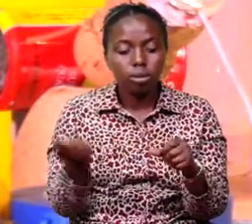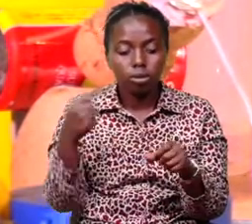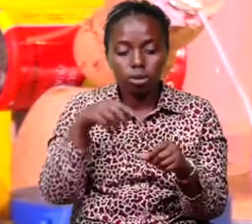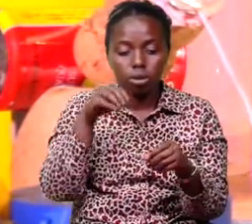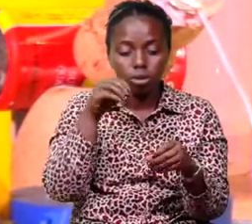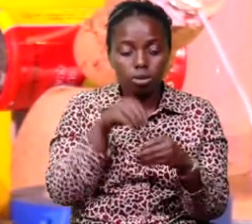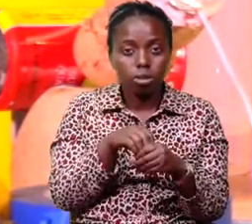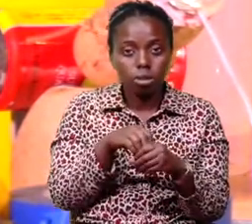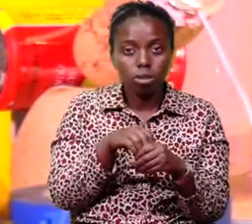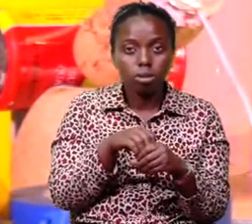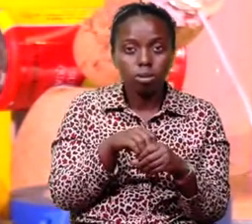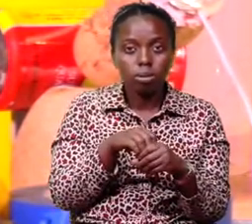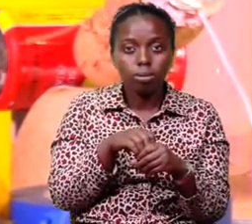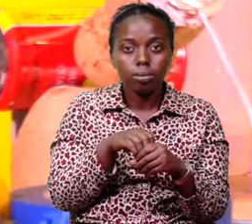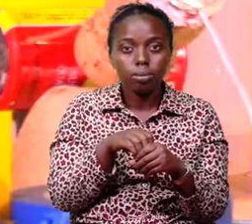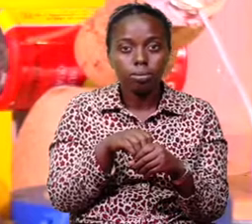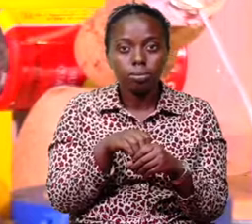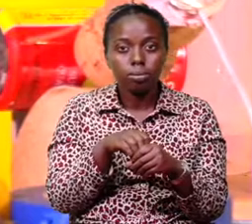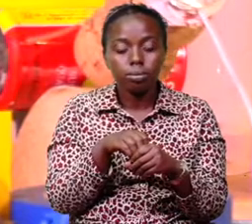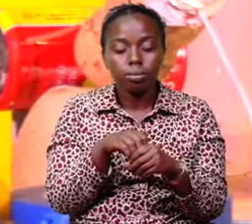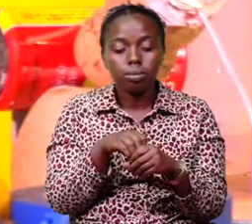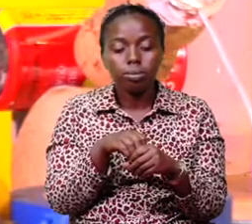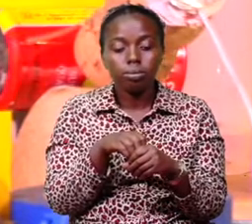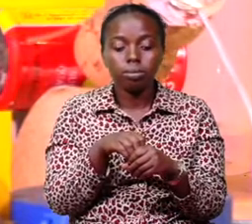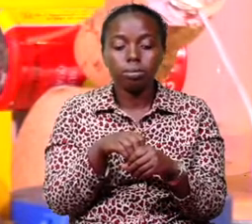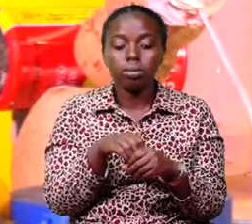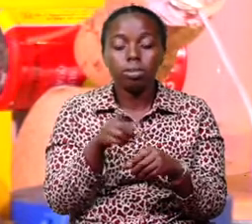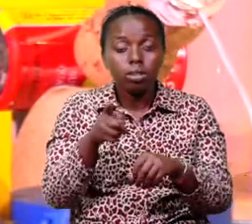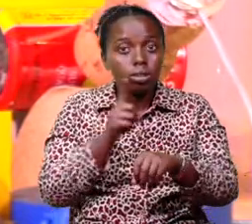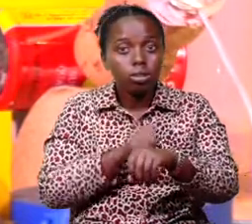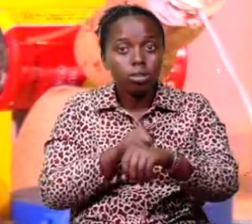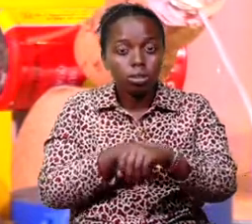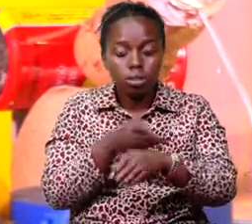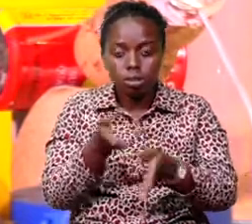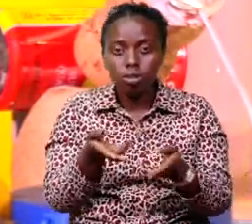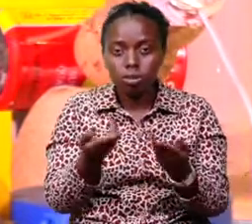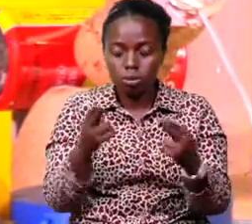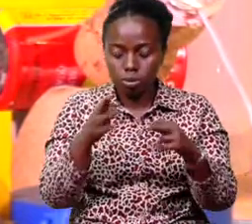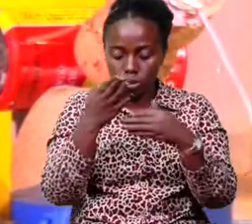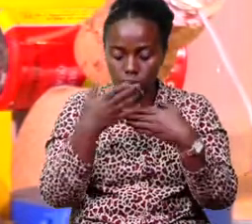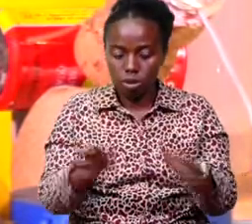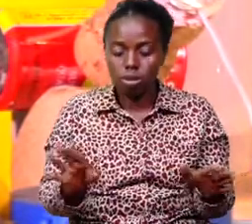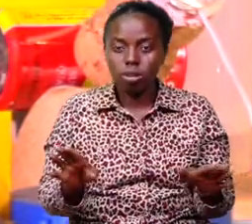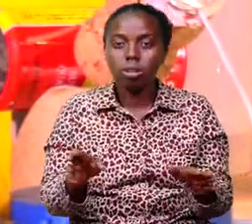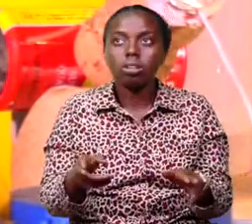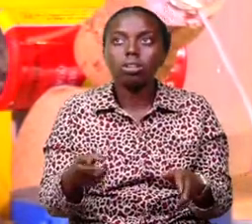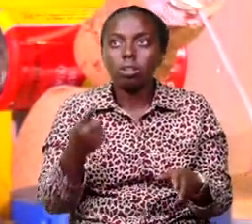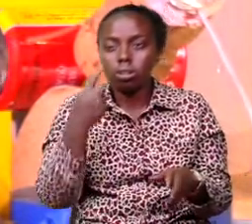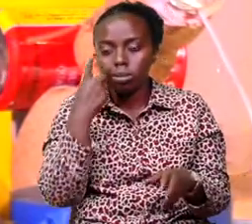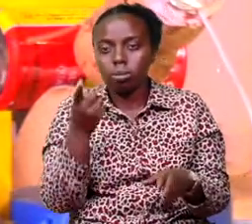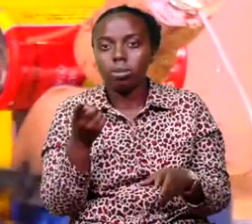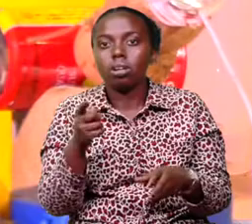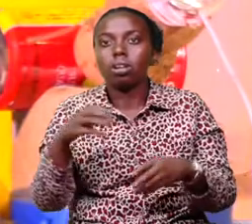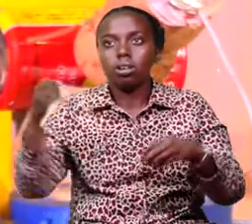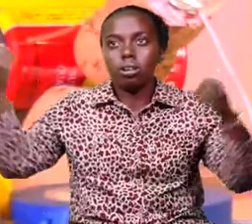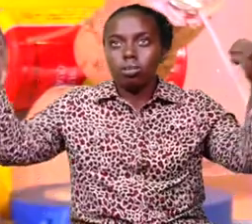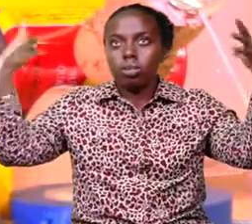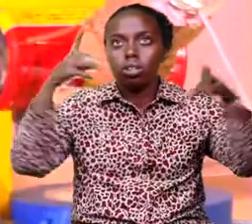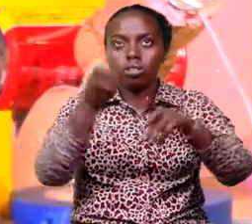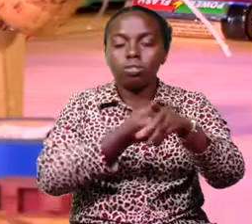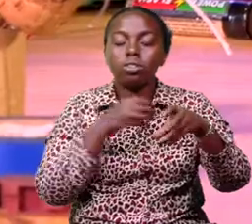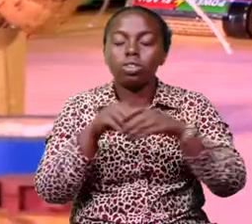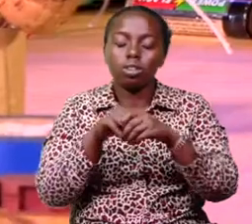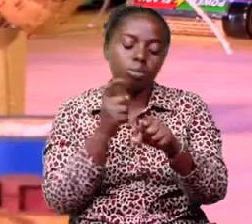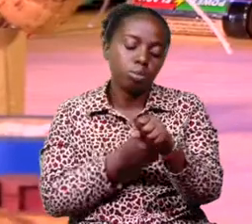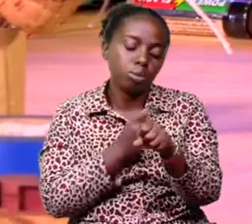turaza gushingamo wa muringa wacu icyo gihe hano tuba twaranje kubona isoko y'amashanyarazi iturutse muri bya